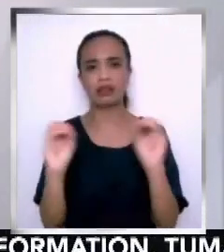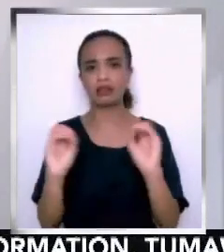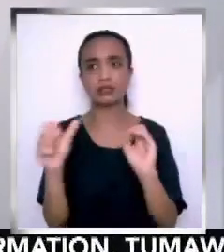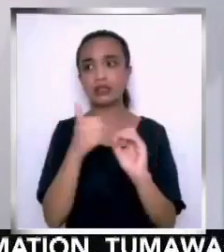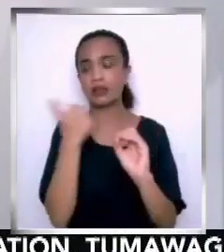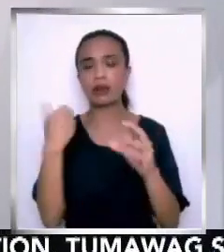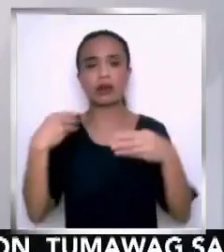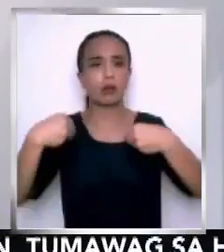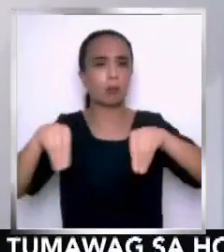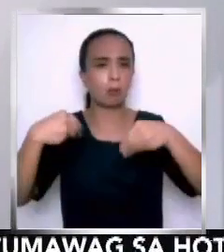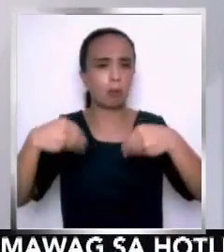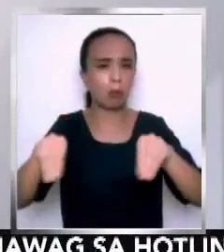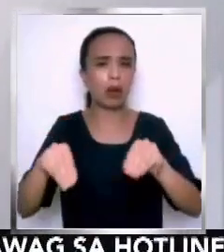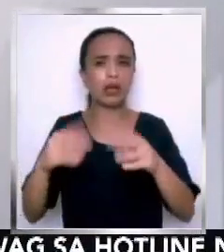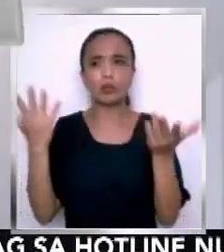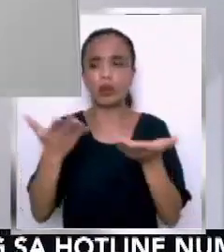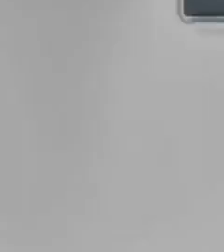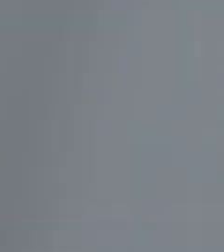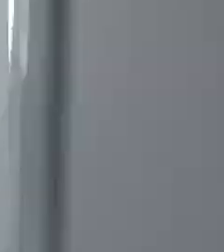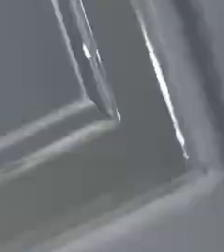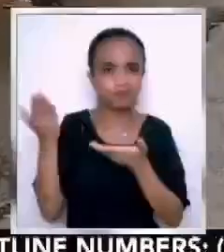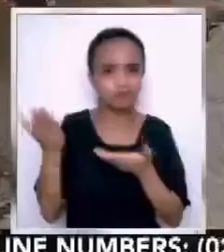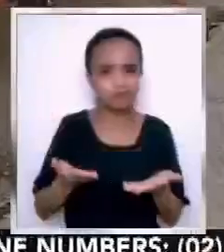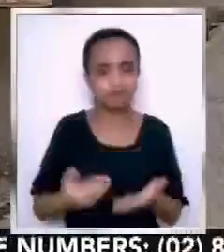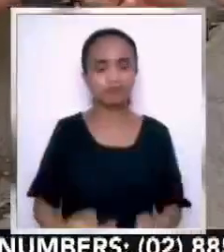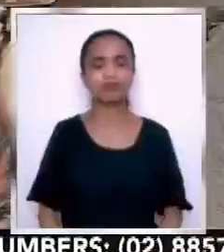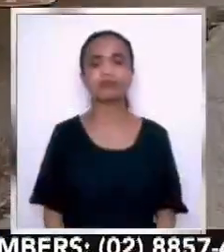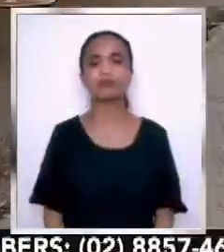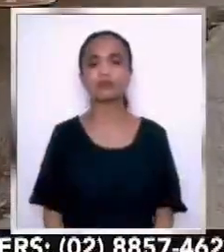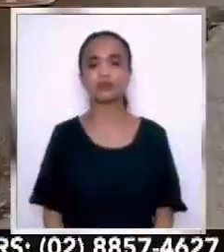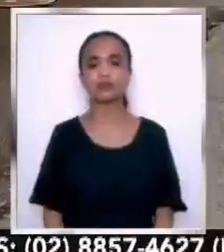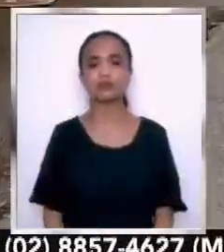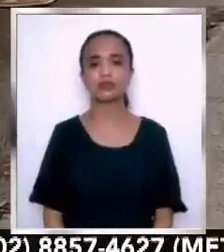yan naman po ang tinutukan ni Bernadette Reyes.